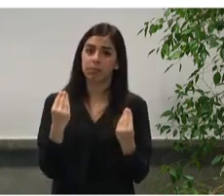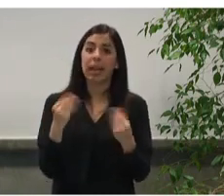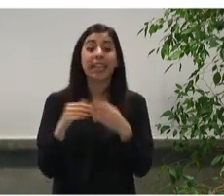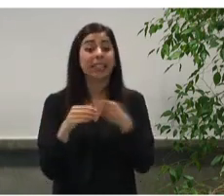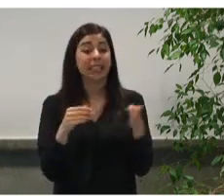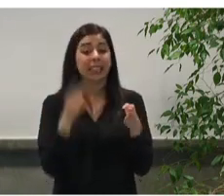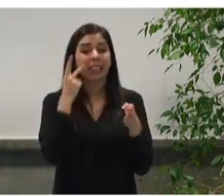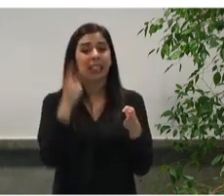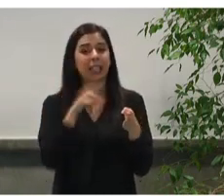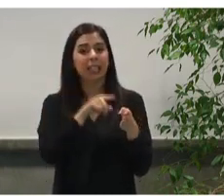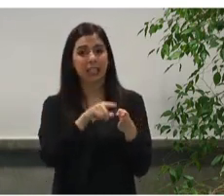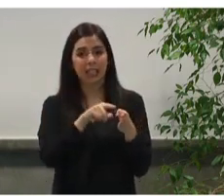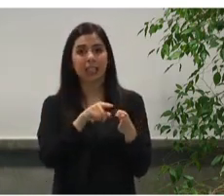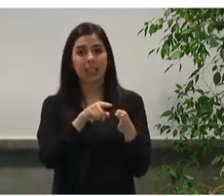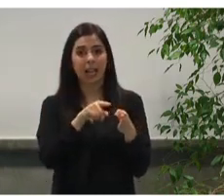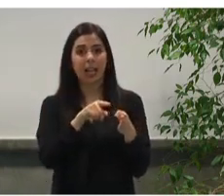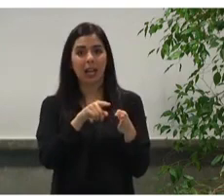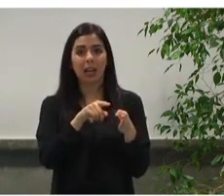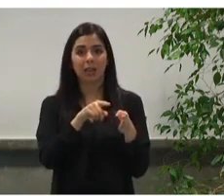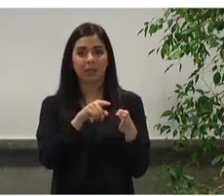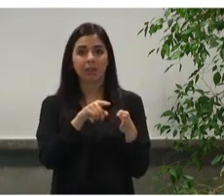a sinistra vediamo